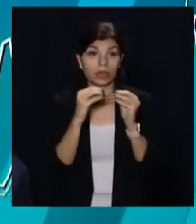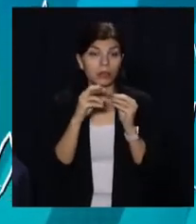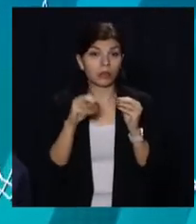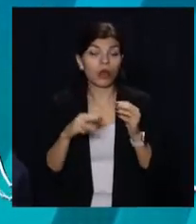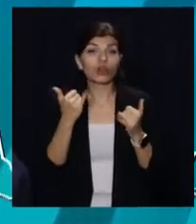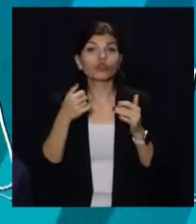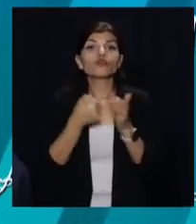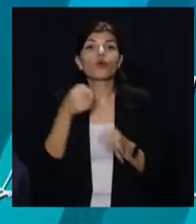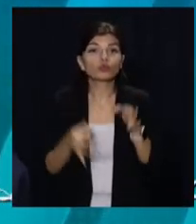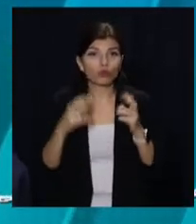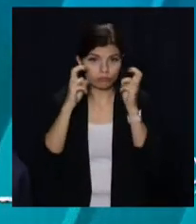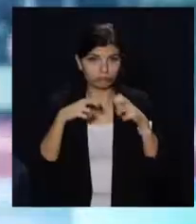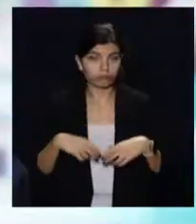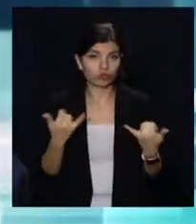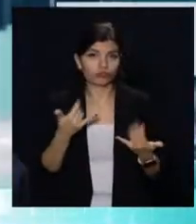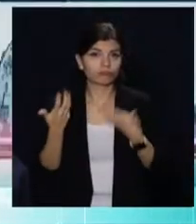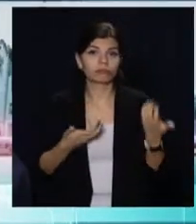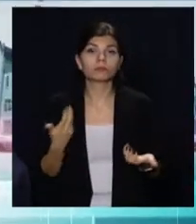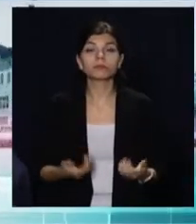Триває досудове розслідування.